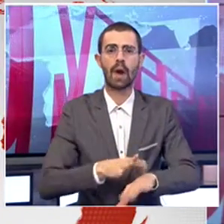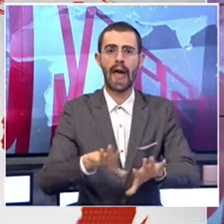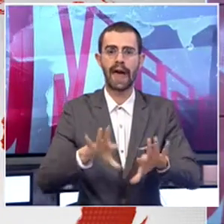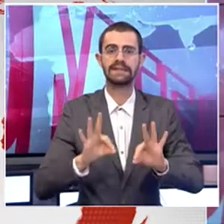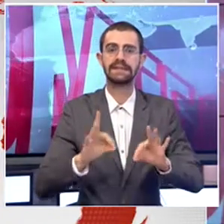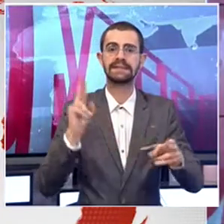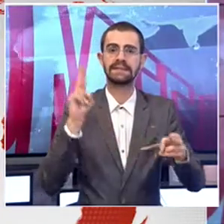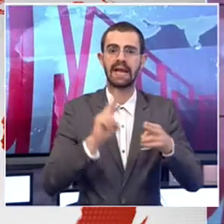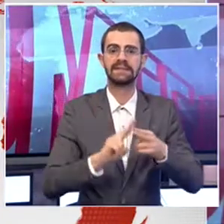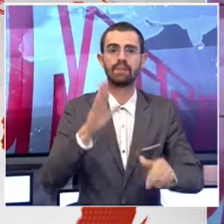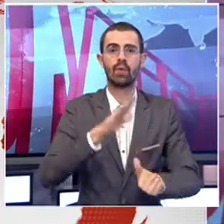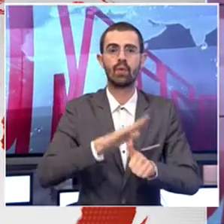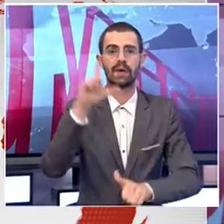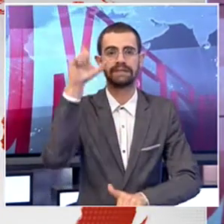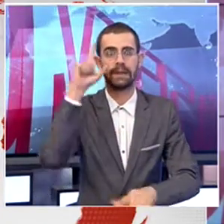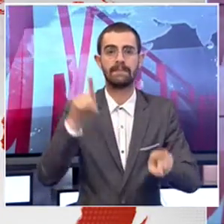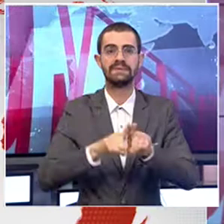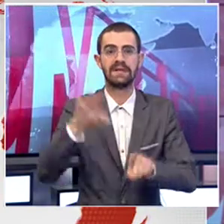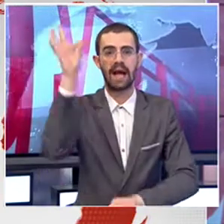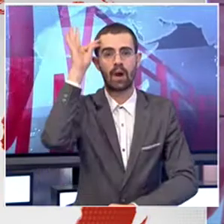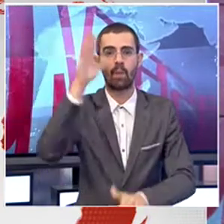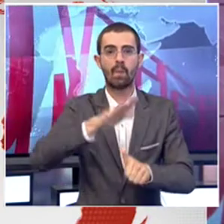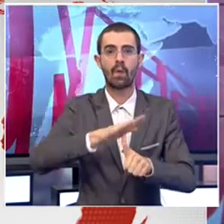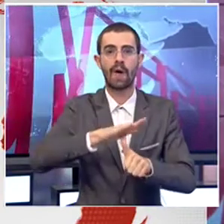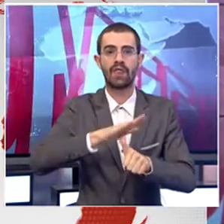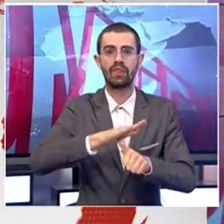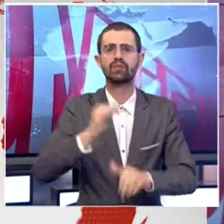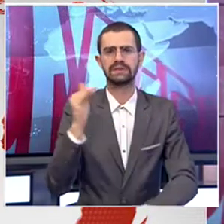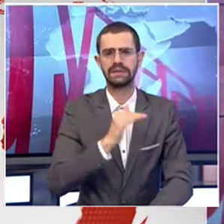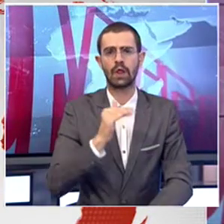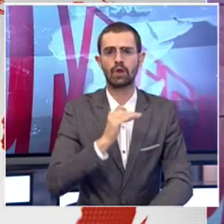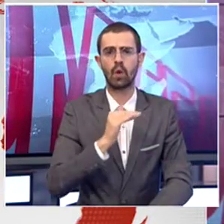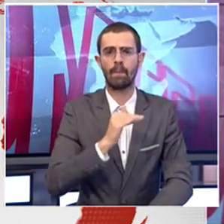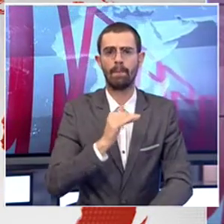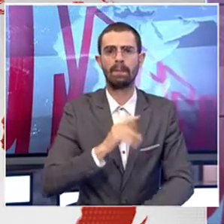ιδιαίτερη συνάντηση του Πρόεδρου Αναστασιάδη με τον Γάλλο Πρόεδρο, Εμμανουέλ Μακρόν, που ήταν σύντομη και σε